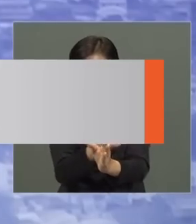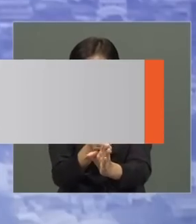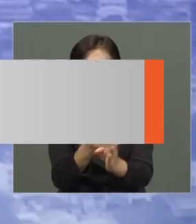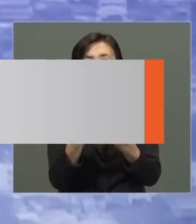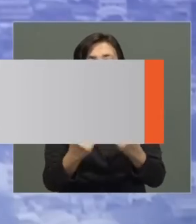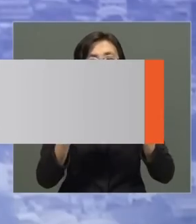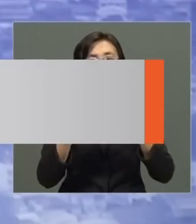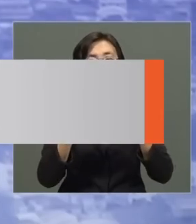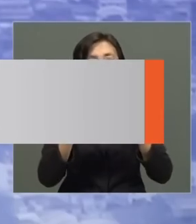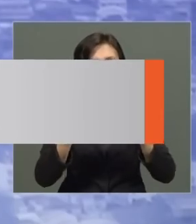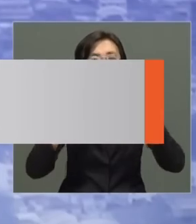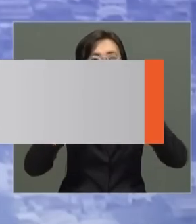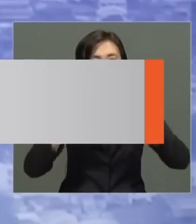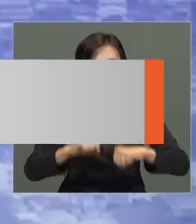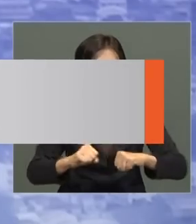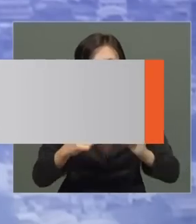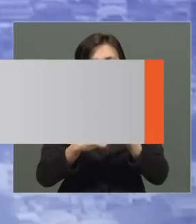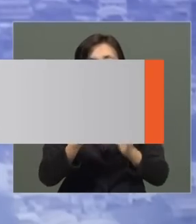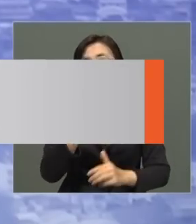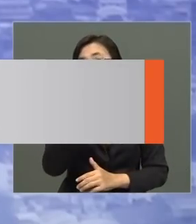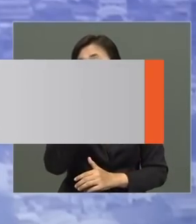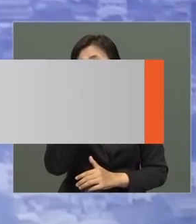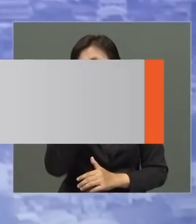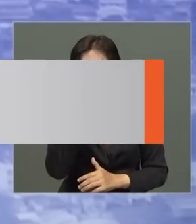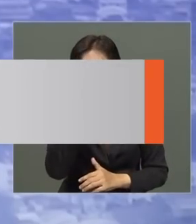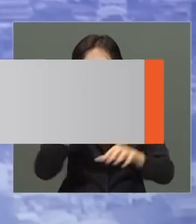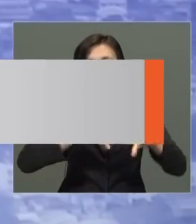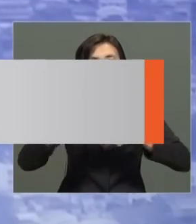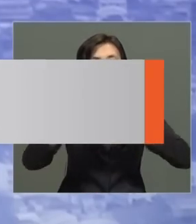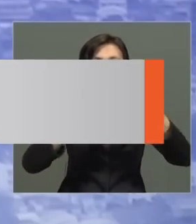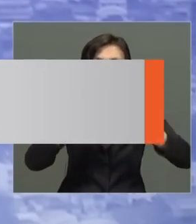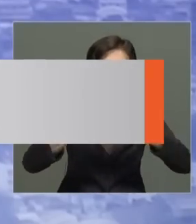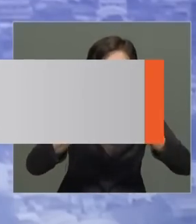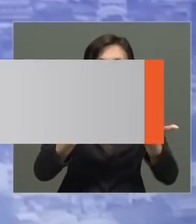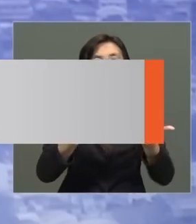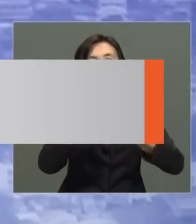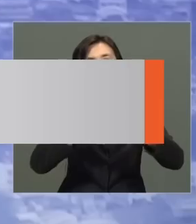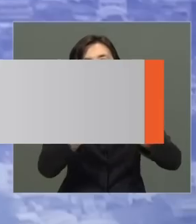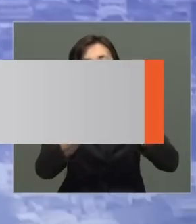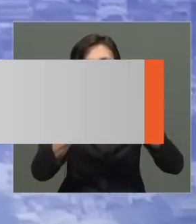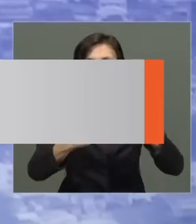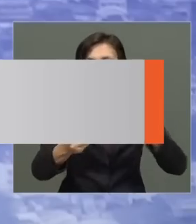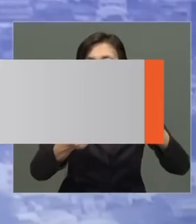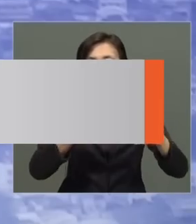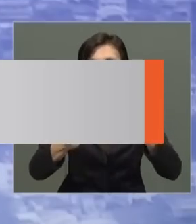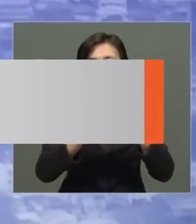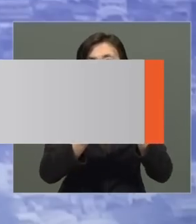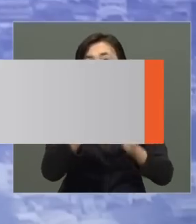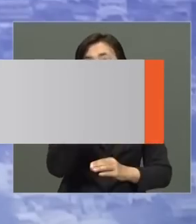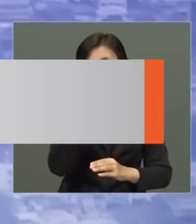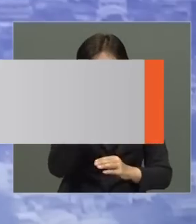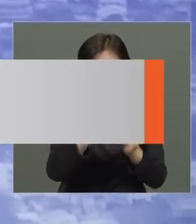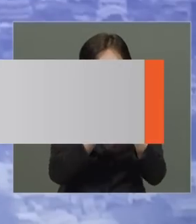ทางที่ประชุมก็เห็นชอบนะคะว่าสมุทรสาครสามารถที่จะปรับมาตรการผ่อนคลายพื้นที่สี